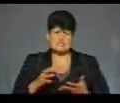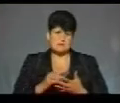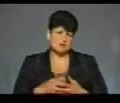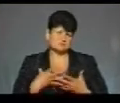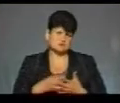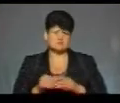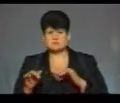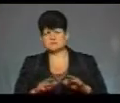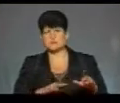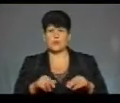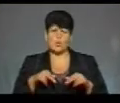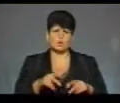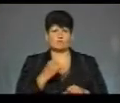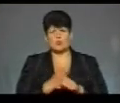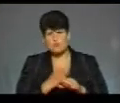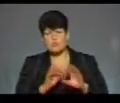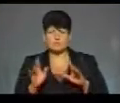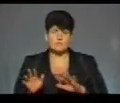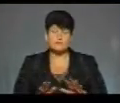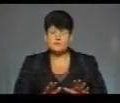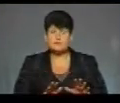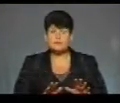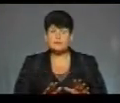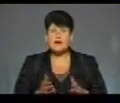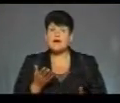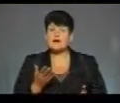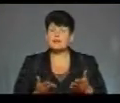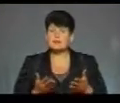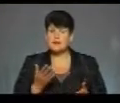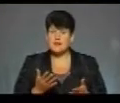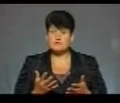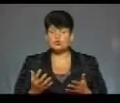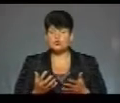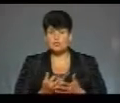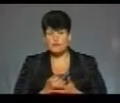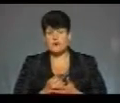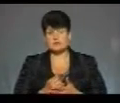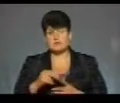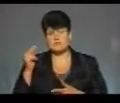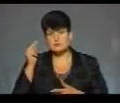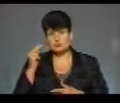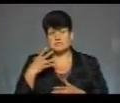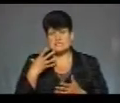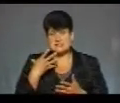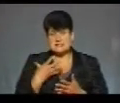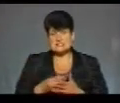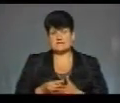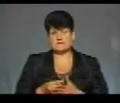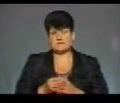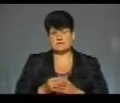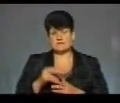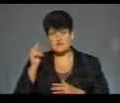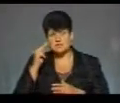побутовими справами, ходимо на основну роботу, але... Але здобуваємо, вдосконалюємо свій фаховий рівень як